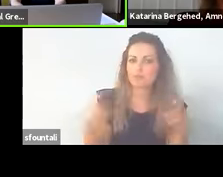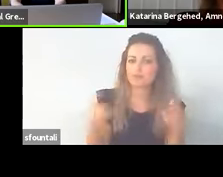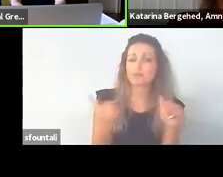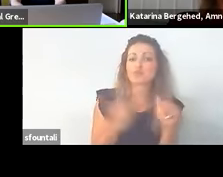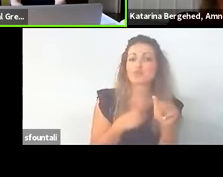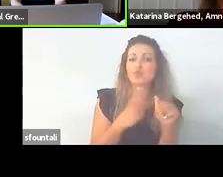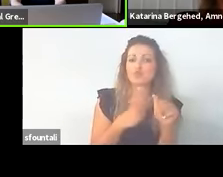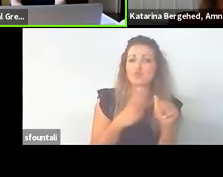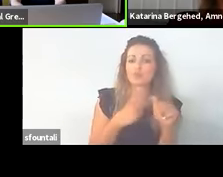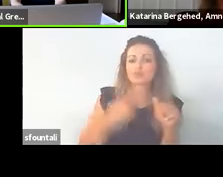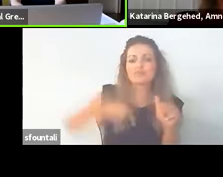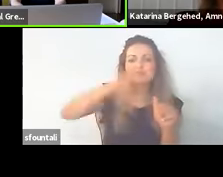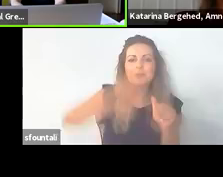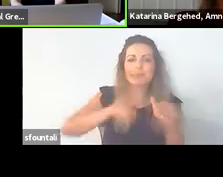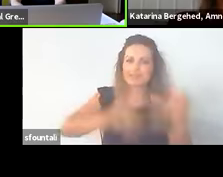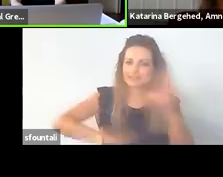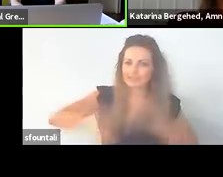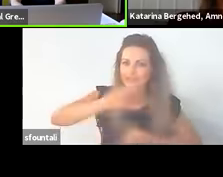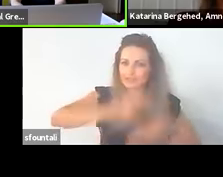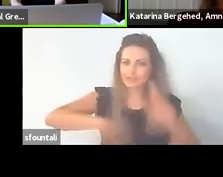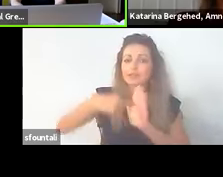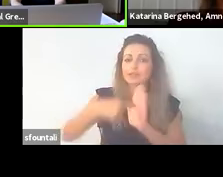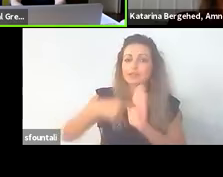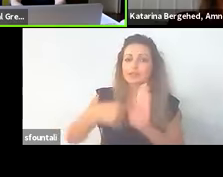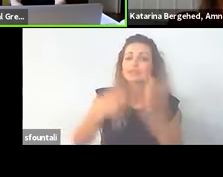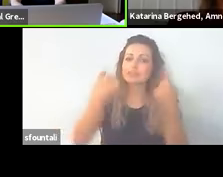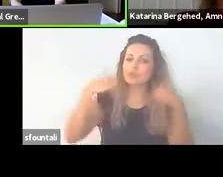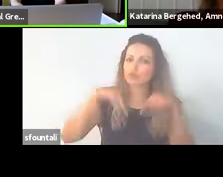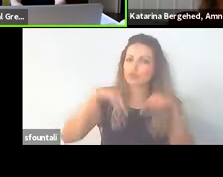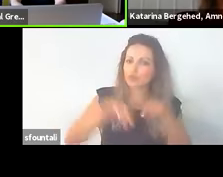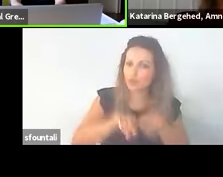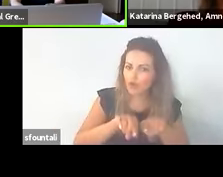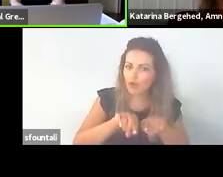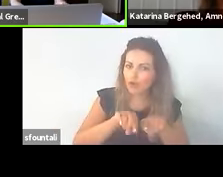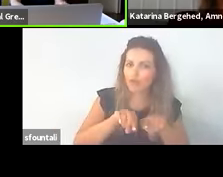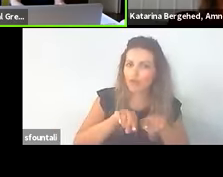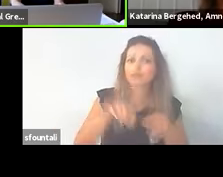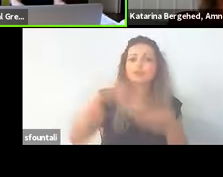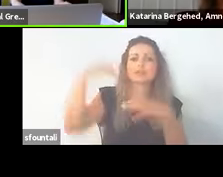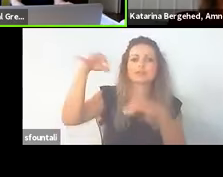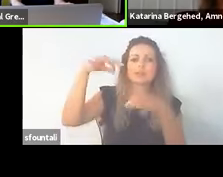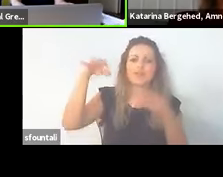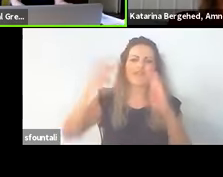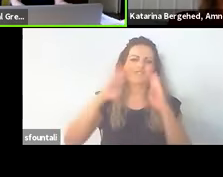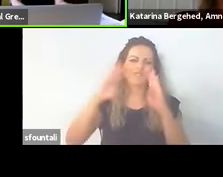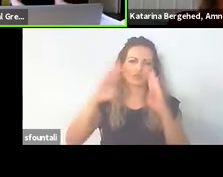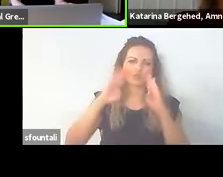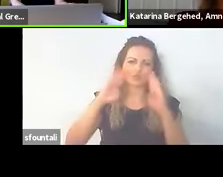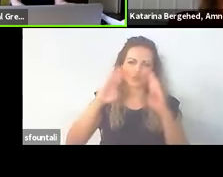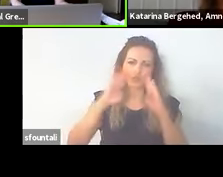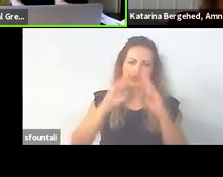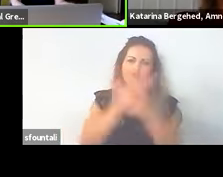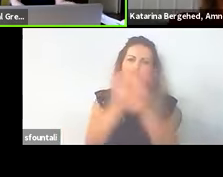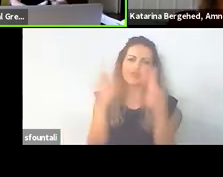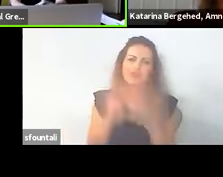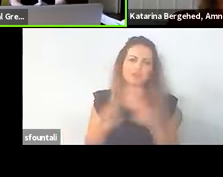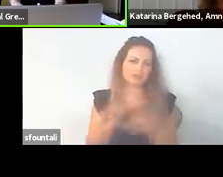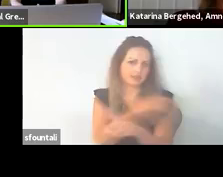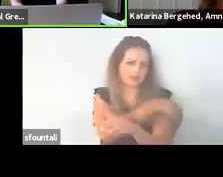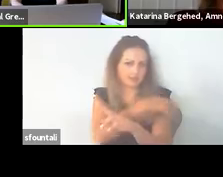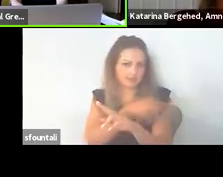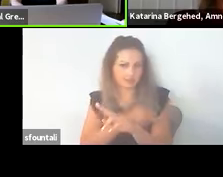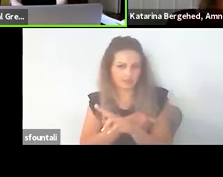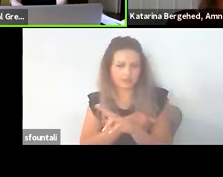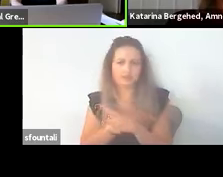η σημερινή μας συζήτηση προβάλλεται παράλληλα και από την σελίδα Facebook της Διεθνούς Αμνηστίας, αλλά και από τις σελίδες πολλών οργανώσεων